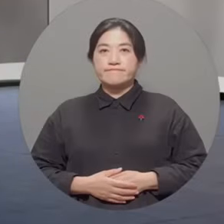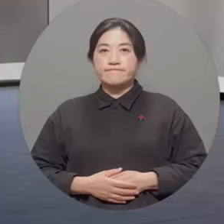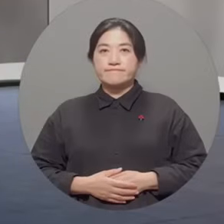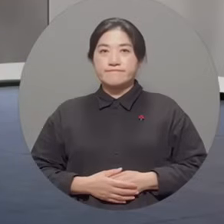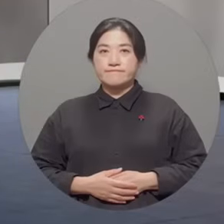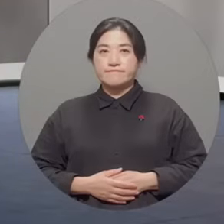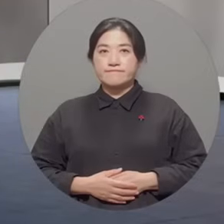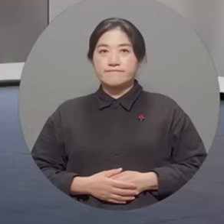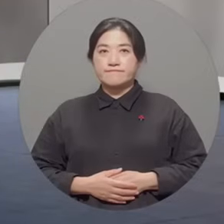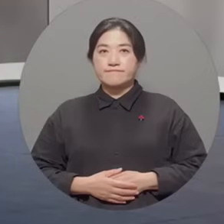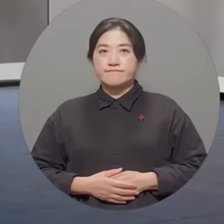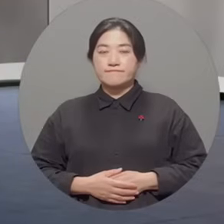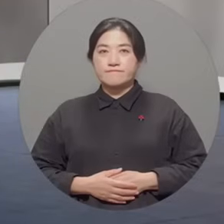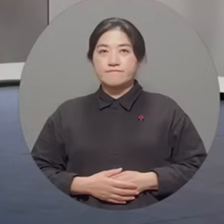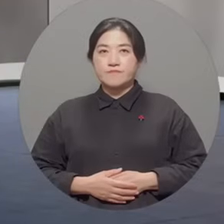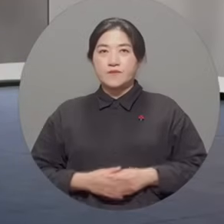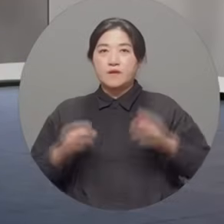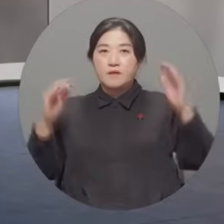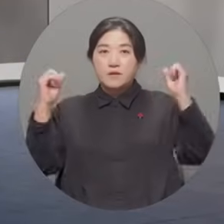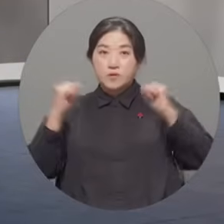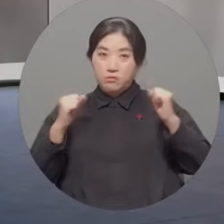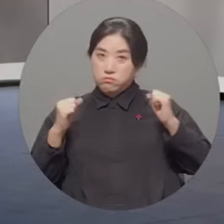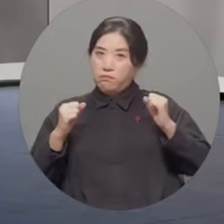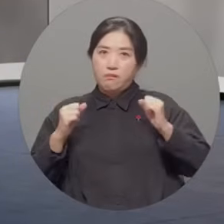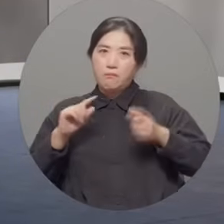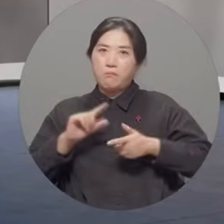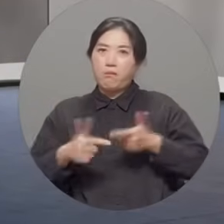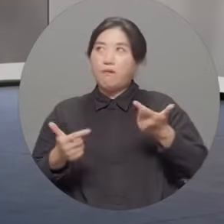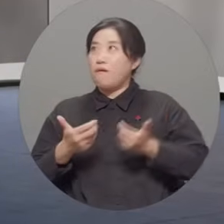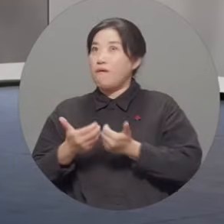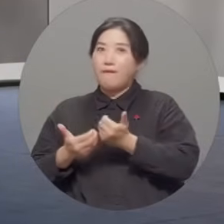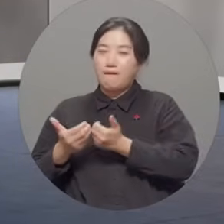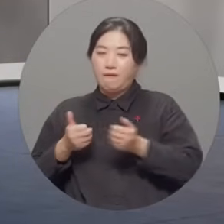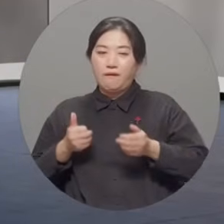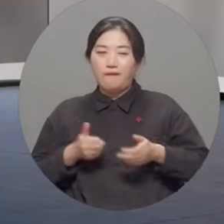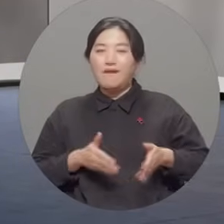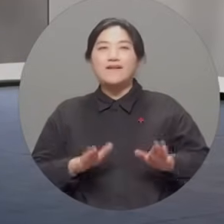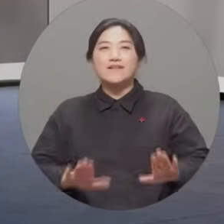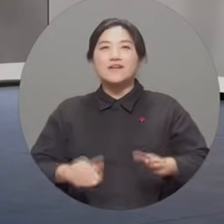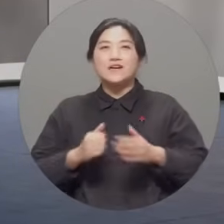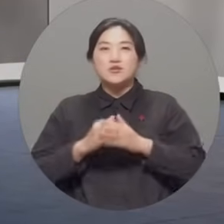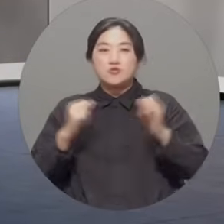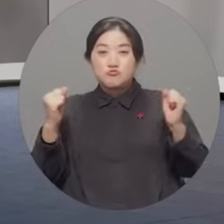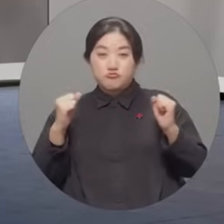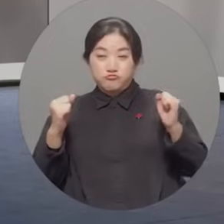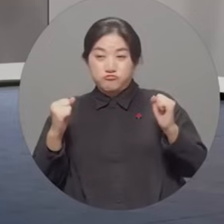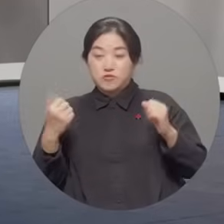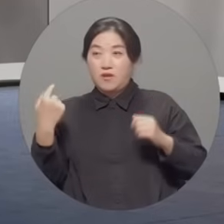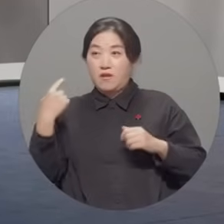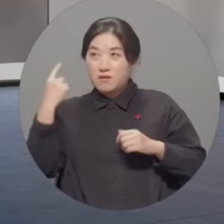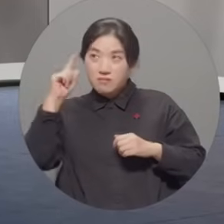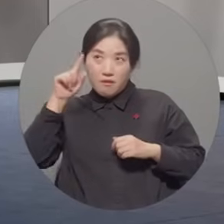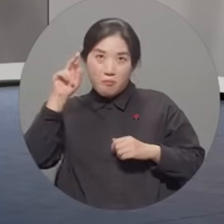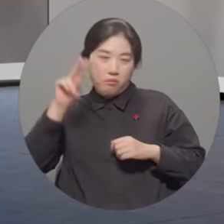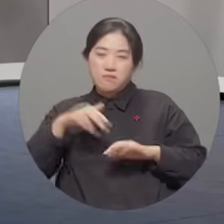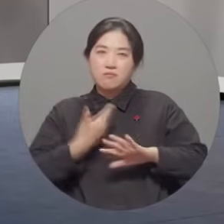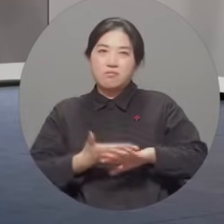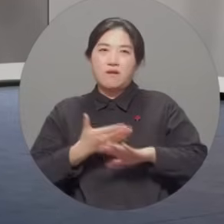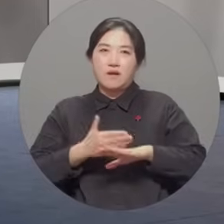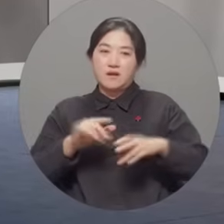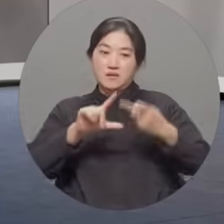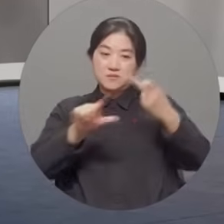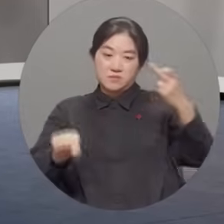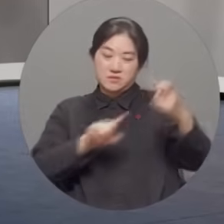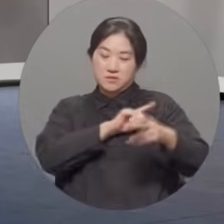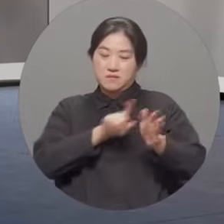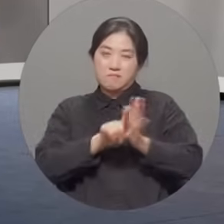이 길을 잃은 겨울 날씨입니다. 이 출근길에 찬바람도 잠시 내일과 모레는 역대 12월 중 가장 따뜻한 날이 될 것으로